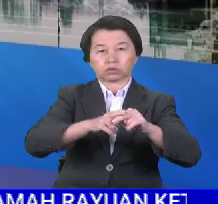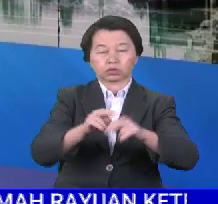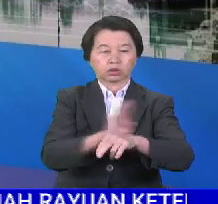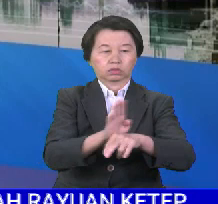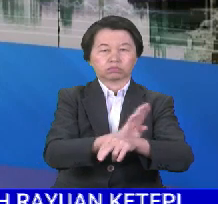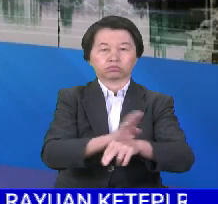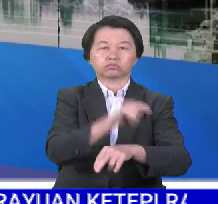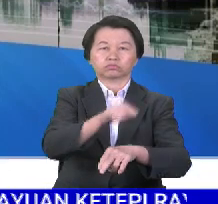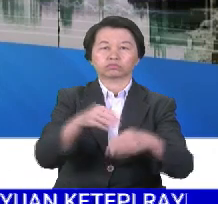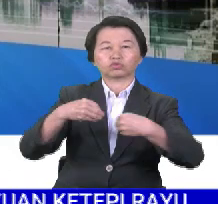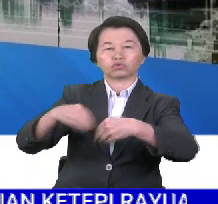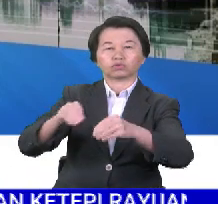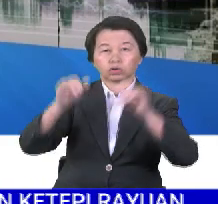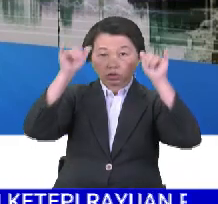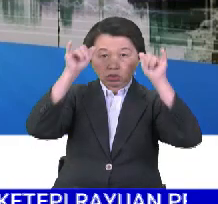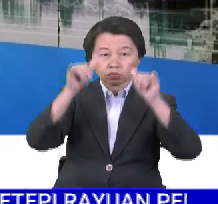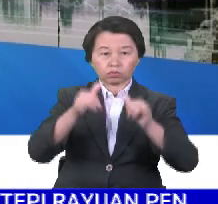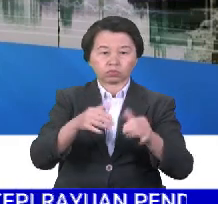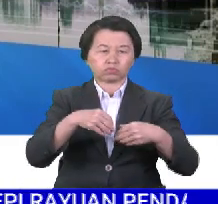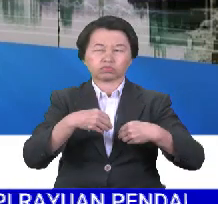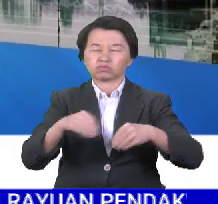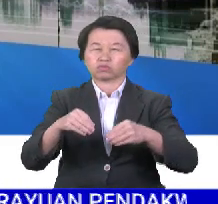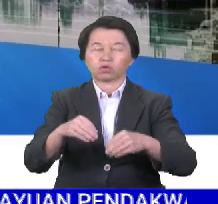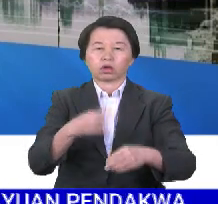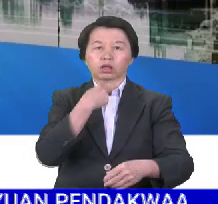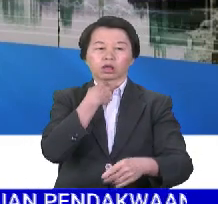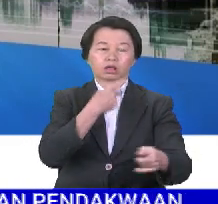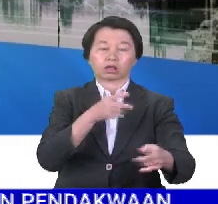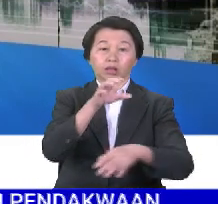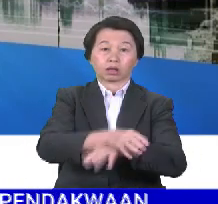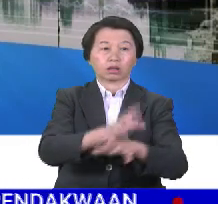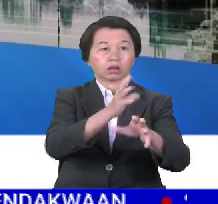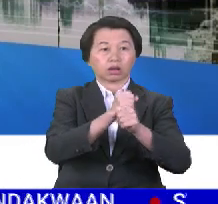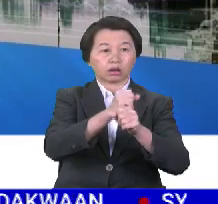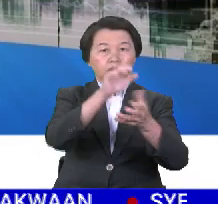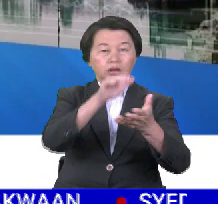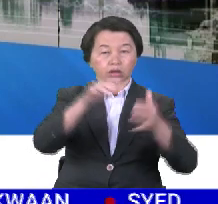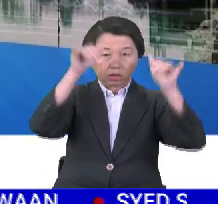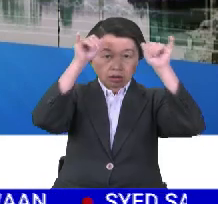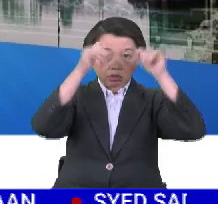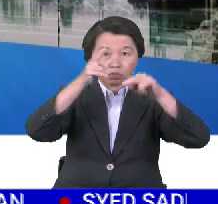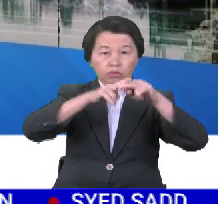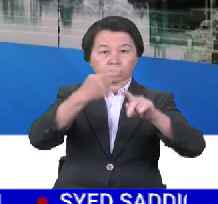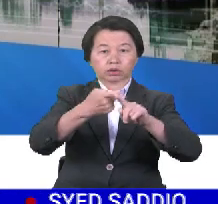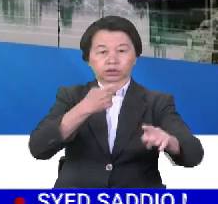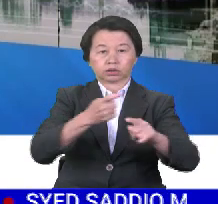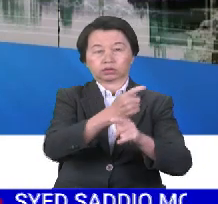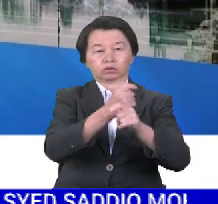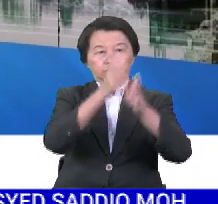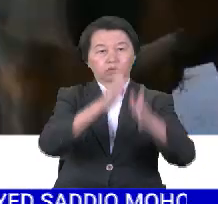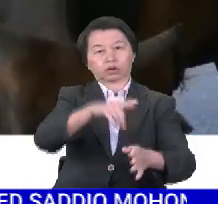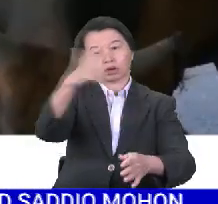Muhammad Najib Maksum, permintaan mendadak menyebabkan dia terpaksa mendapatkan bekalan tambahan daripada penternak